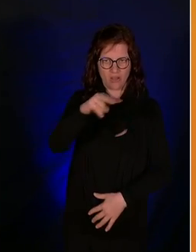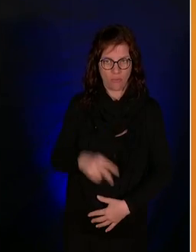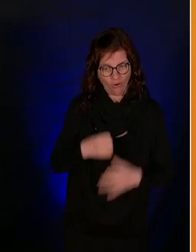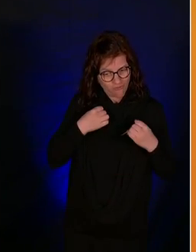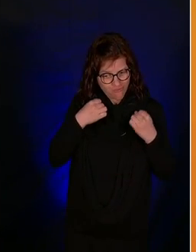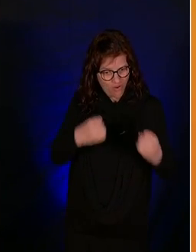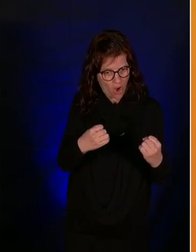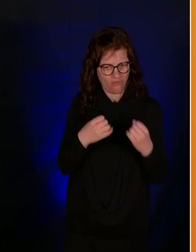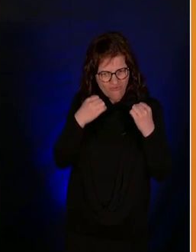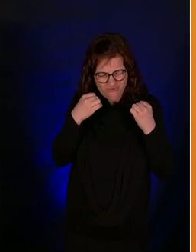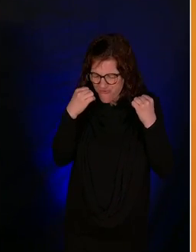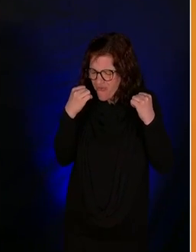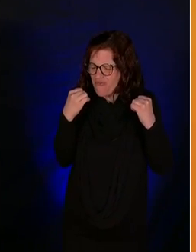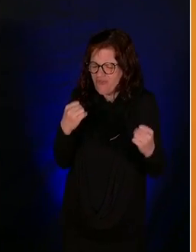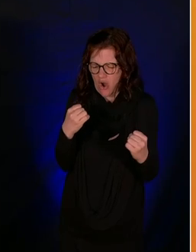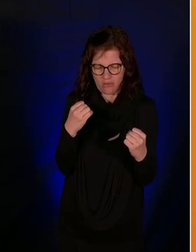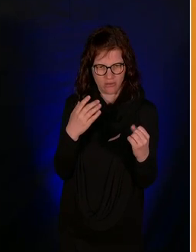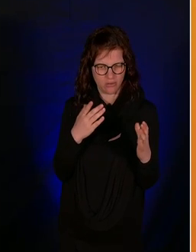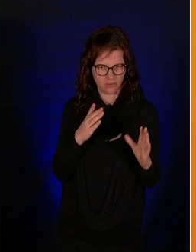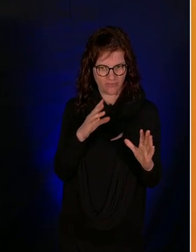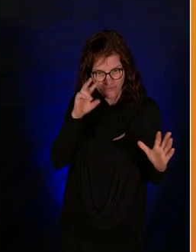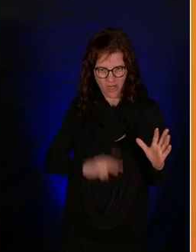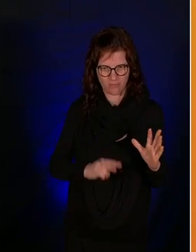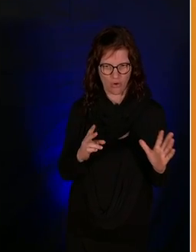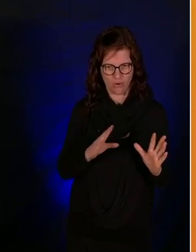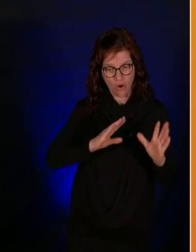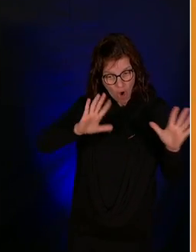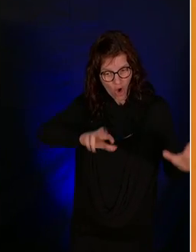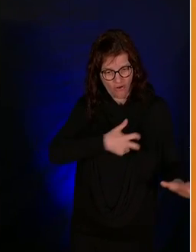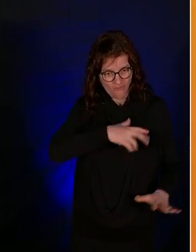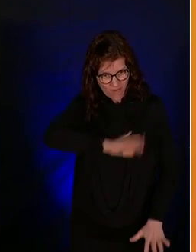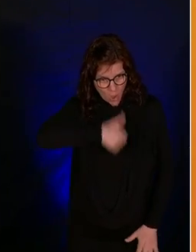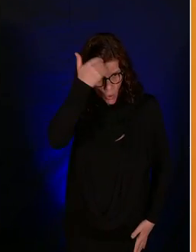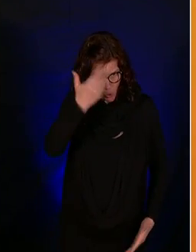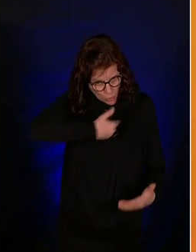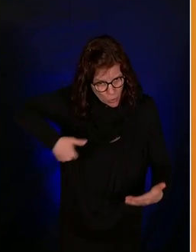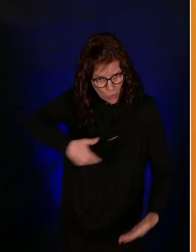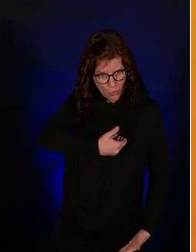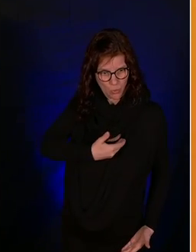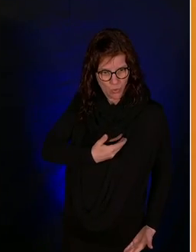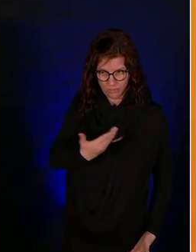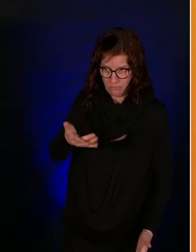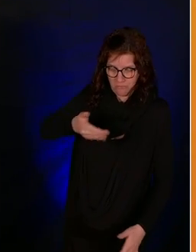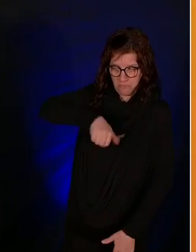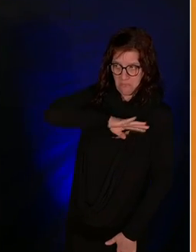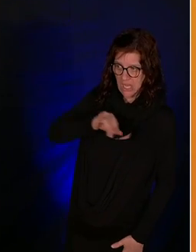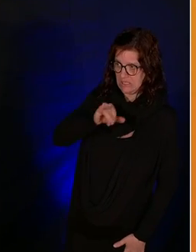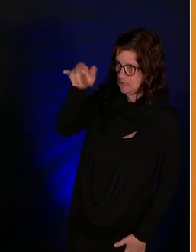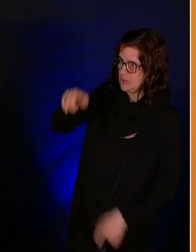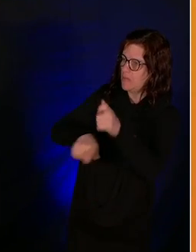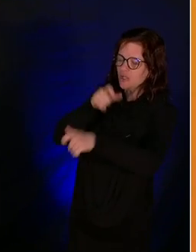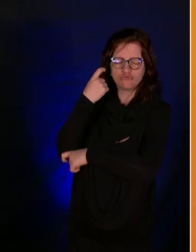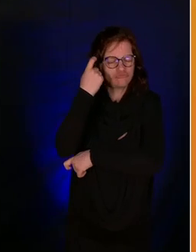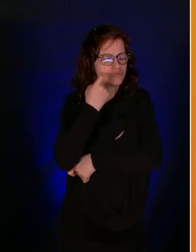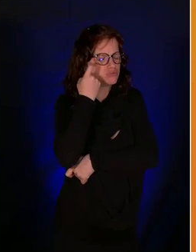on est très fort dans nos bases. On commence à être enfin reconnu par des personnes qui se posaient beaucoup, beaucoup de